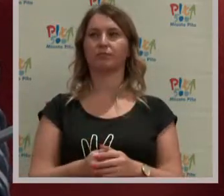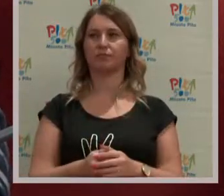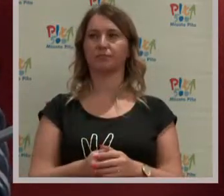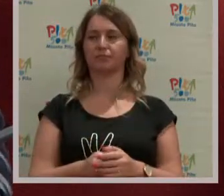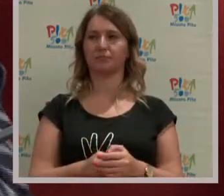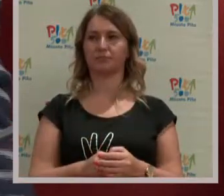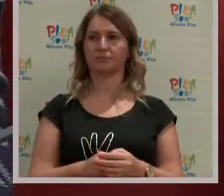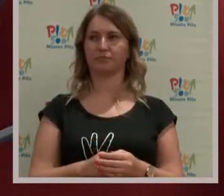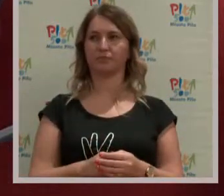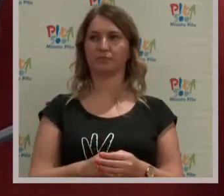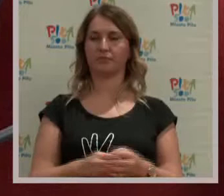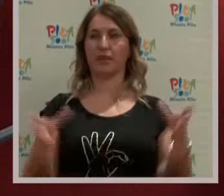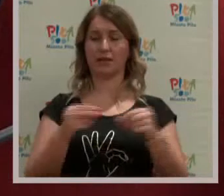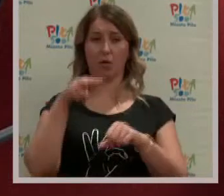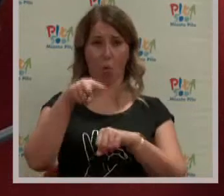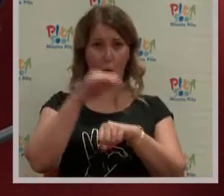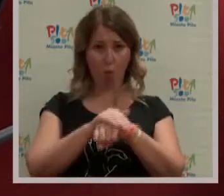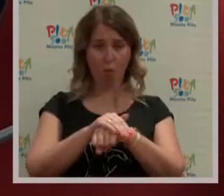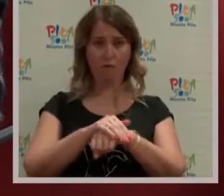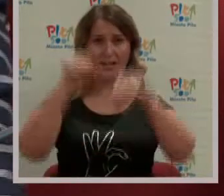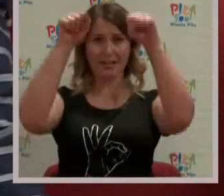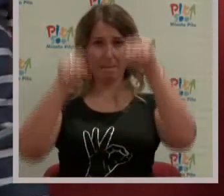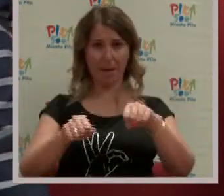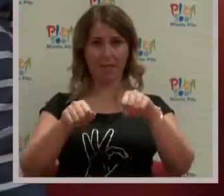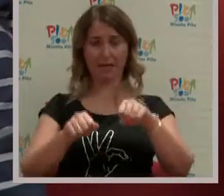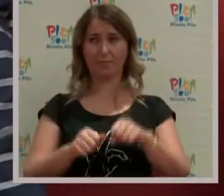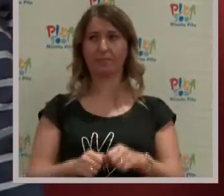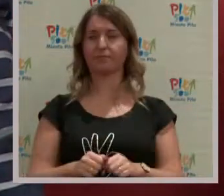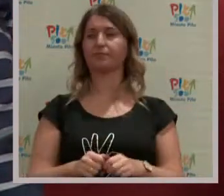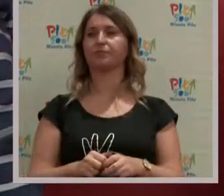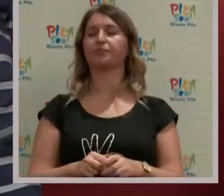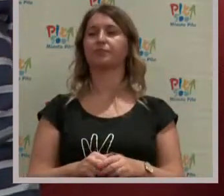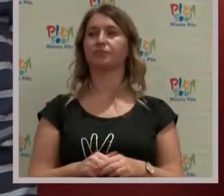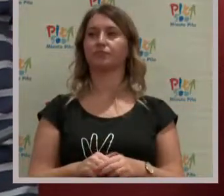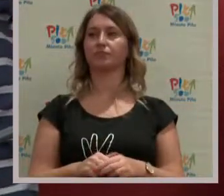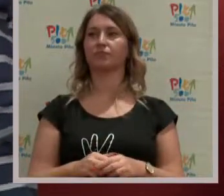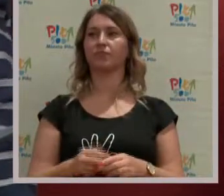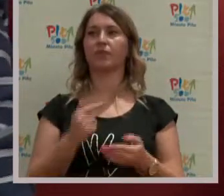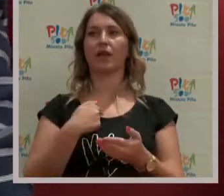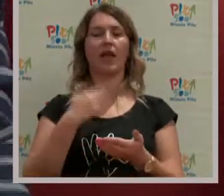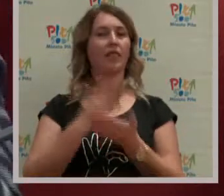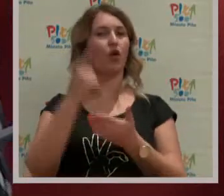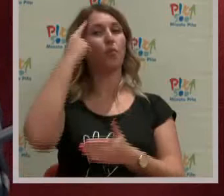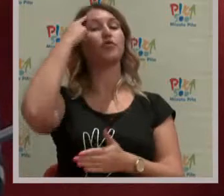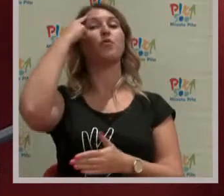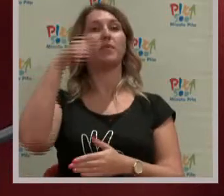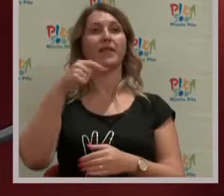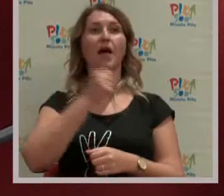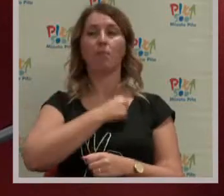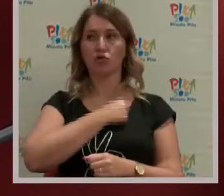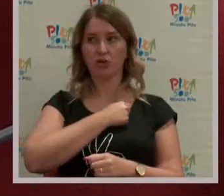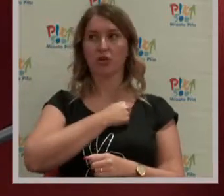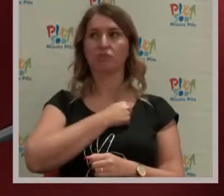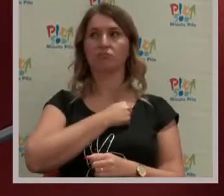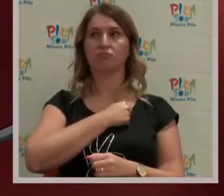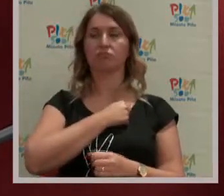w ramach umów zawartych z Bankiem Gospodarstwa Krajowego ja tylko przypomnę Państwu że pożyczka ta została udzielona